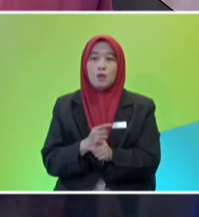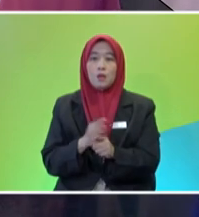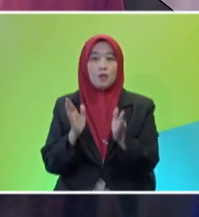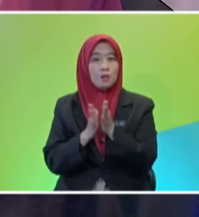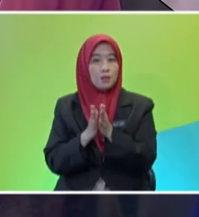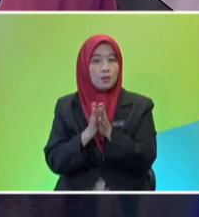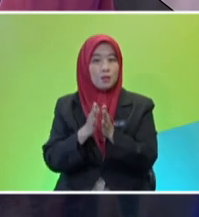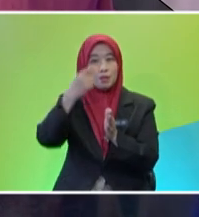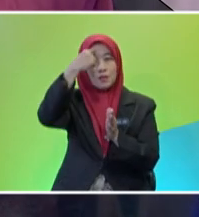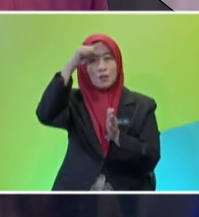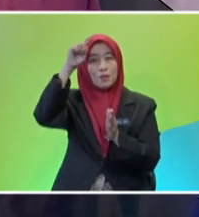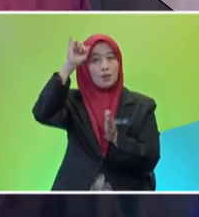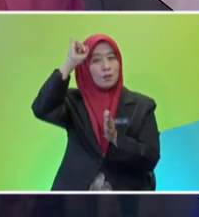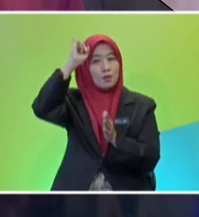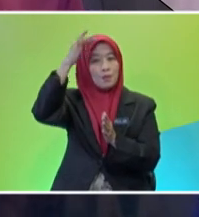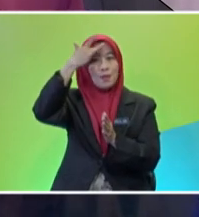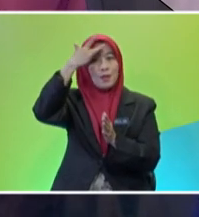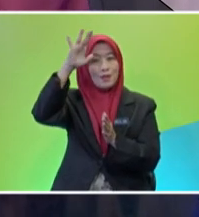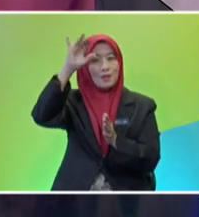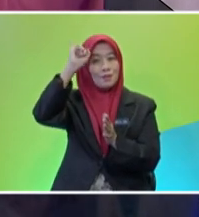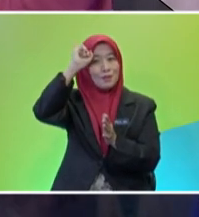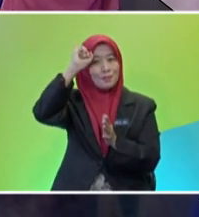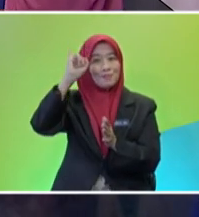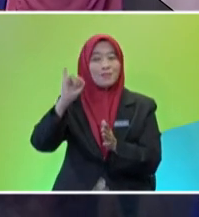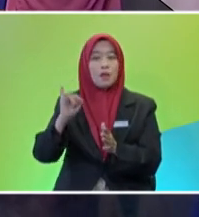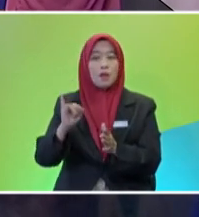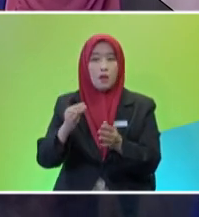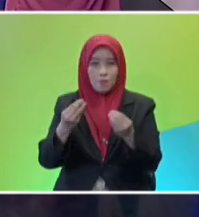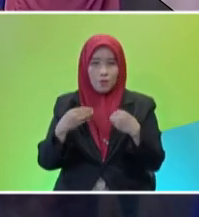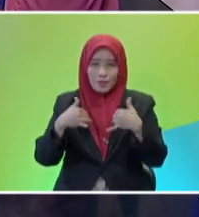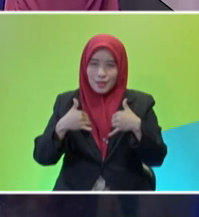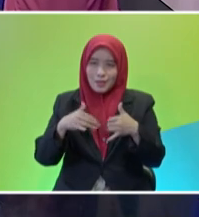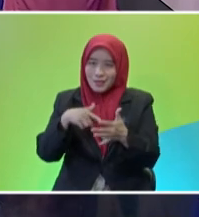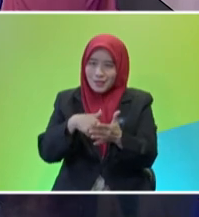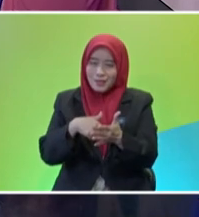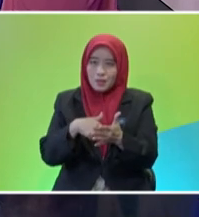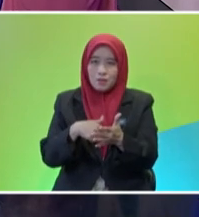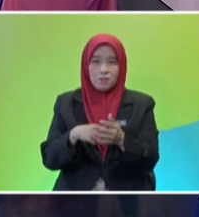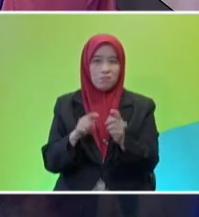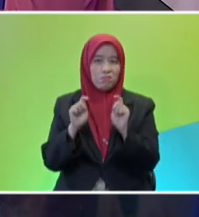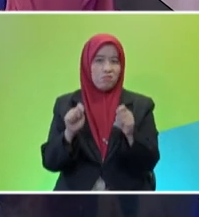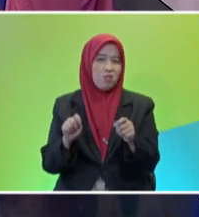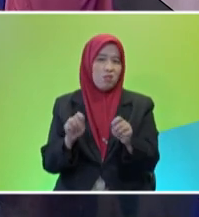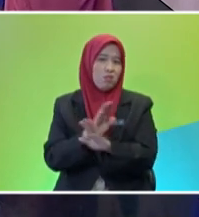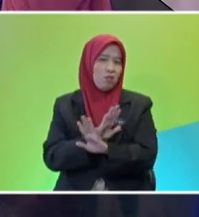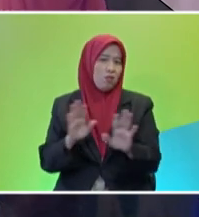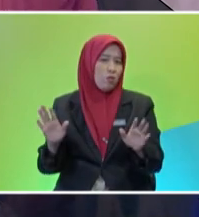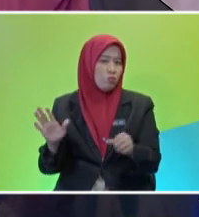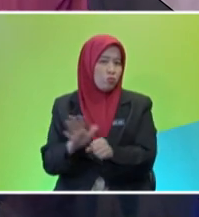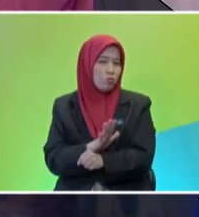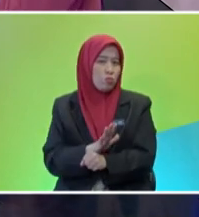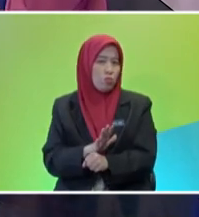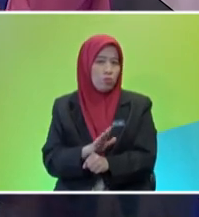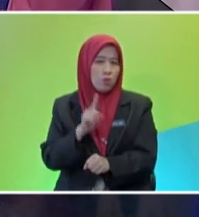Irfan semua. Terima kasih. Pandai Irfan. Okey, Irfan, nak main lagi? Mestilah tak cukup satu permainan cikgu. Kita main.